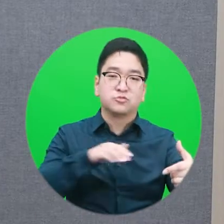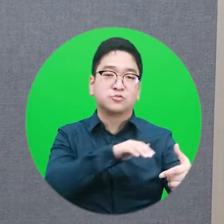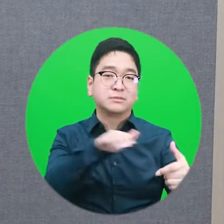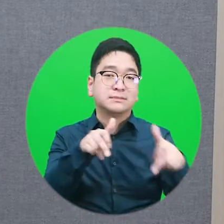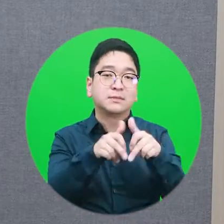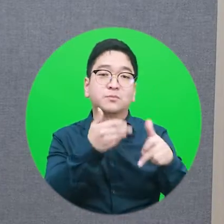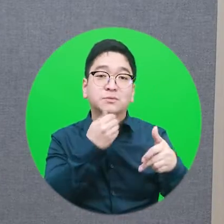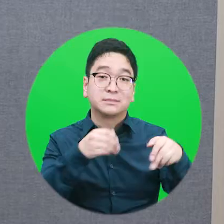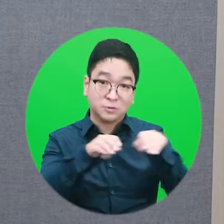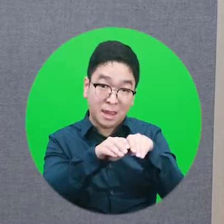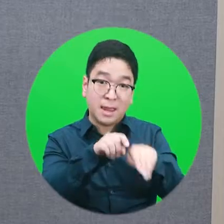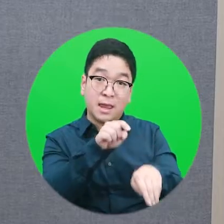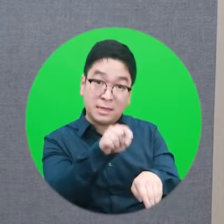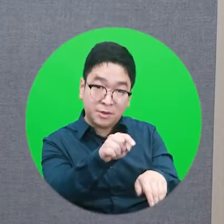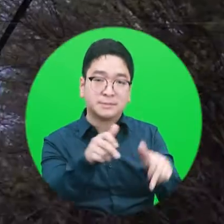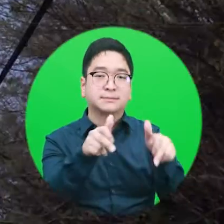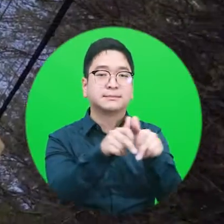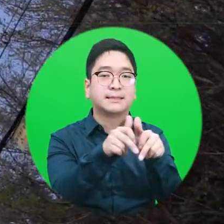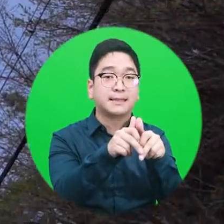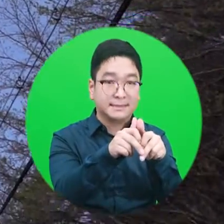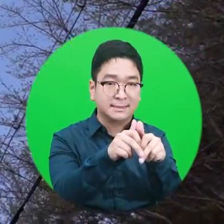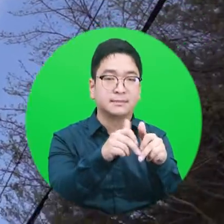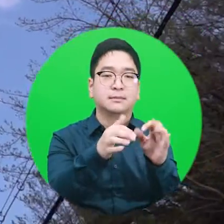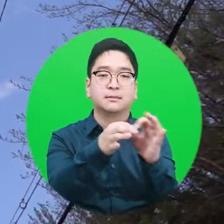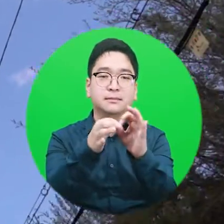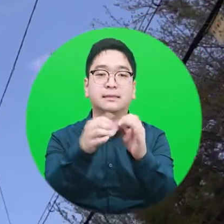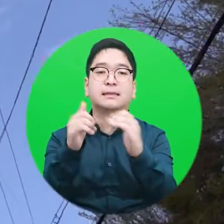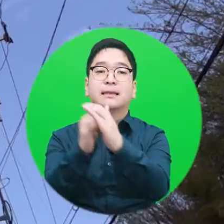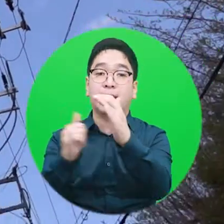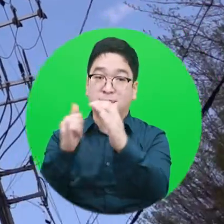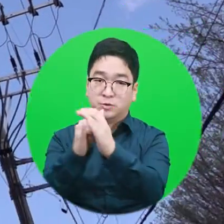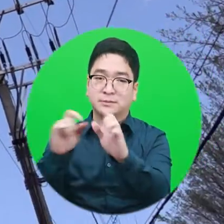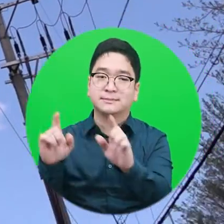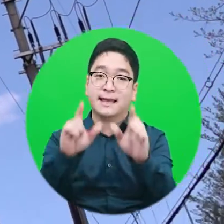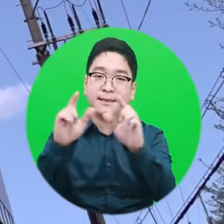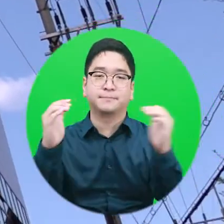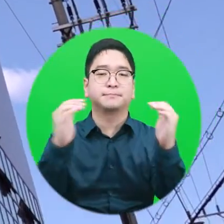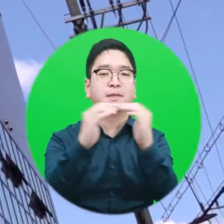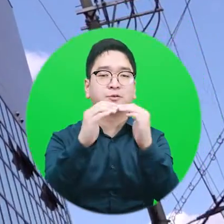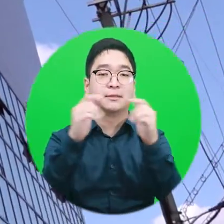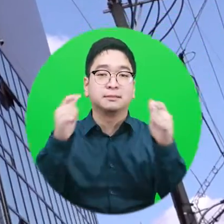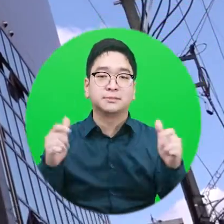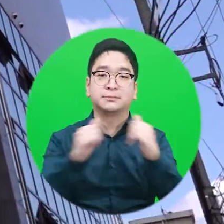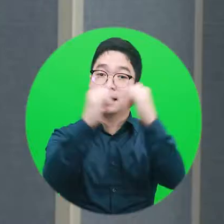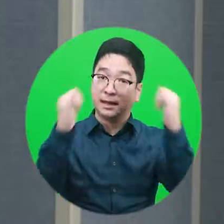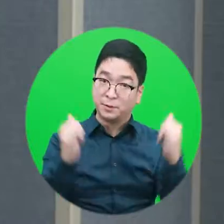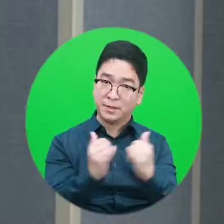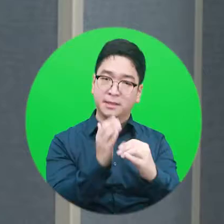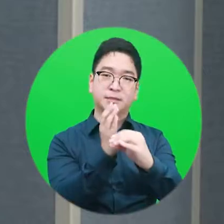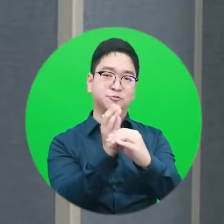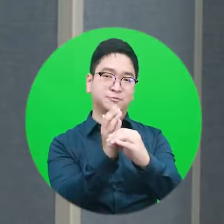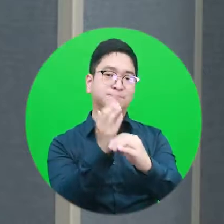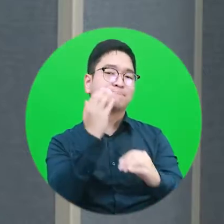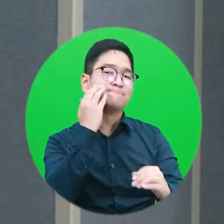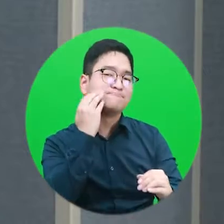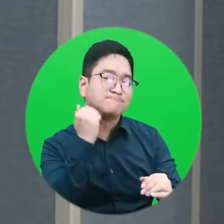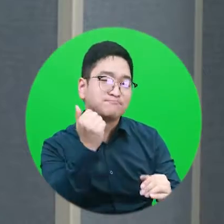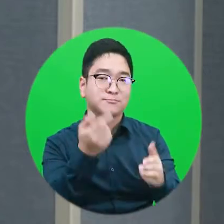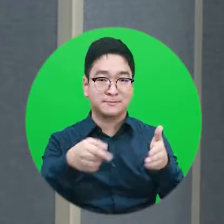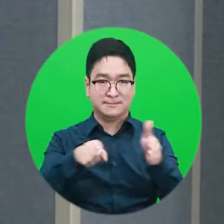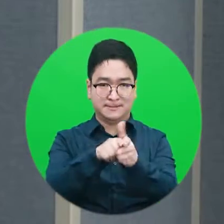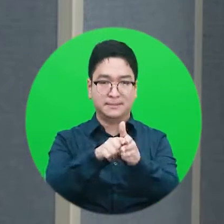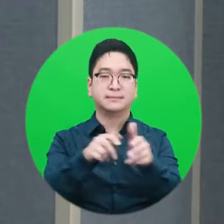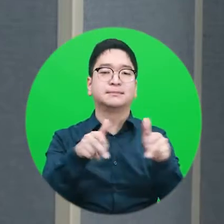네, 은평구립 우리장애인 복지관은요, 장애인과 가족분들의 보통의 삶을 실현하기 위해서 지역사회 중심의